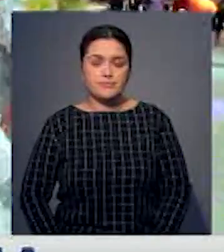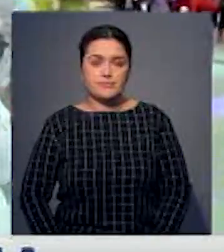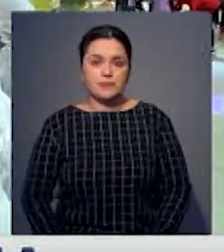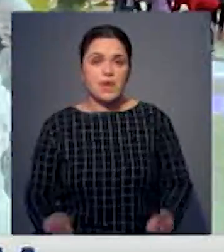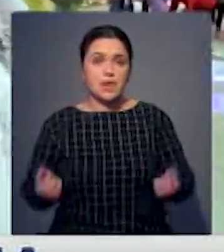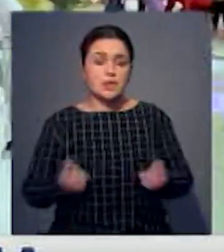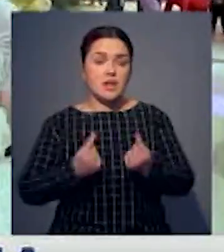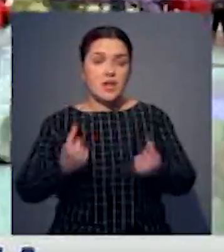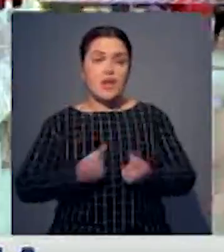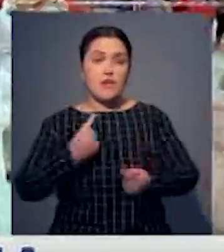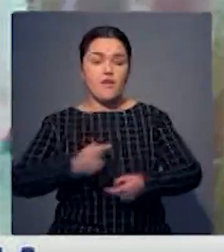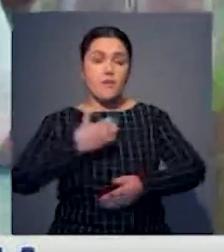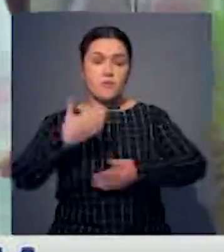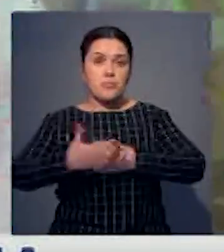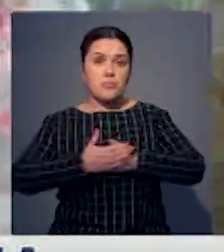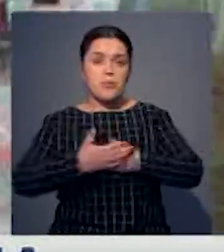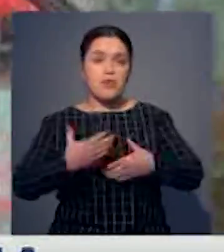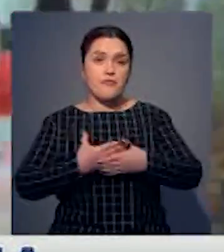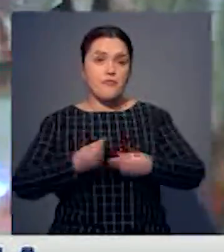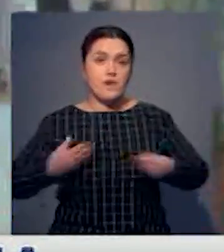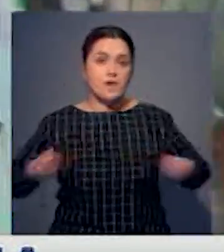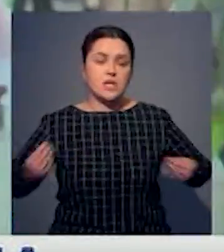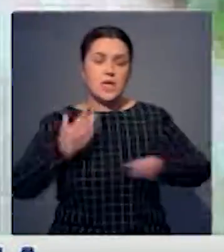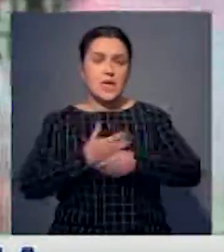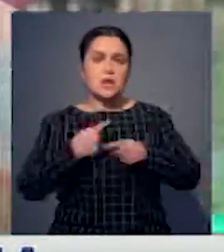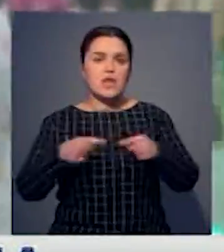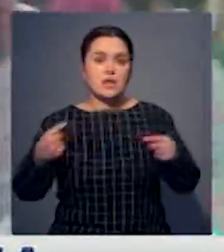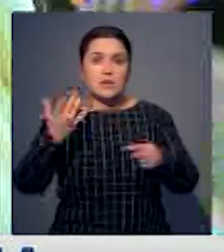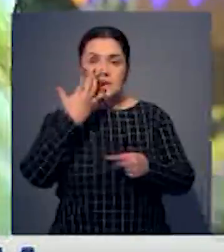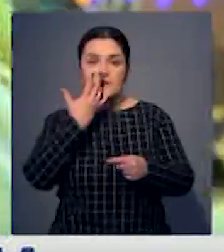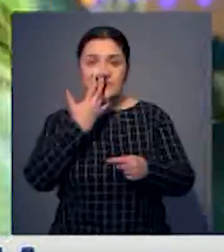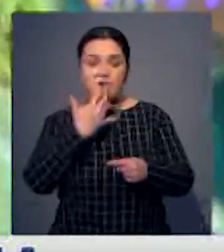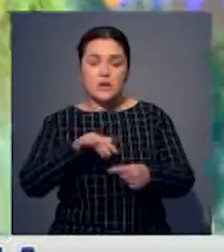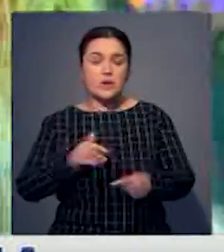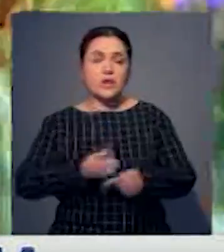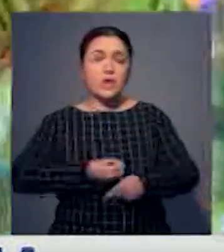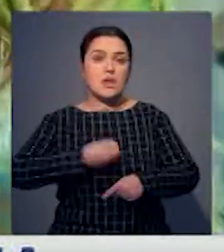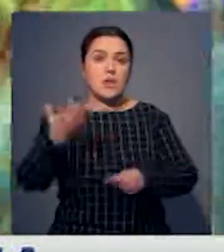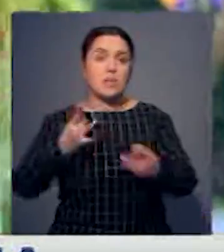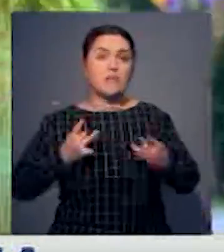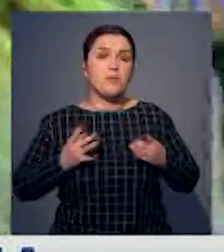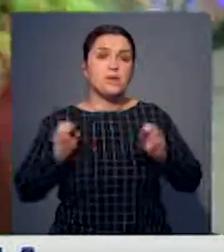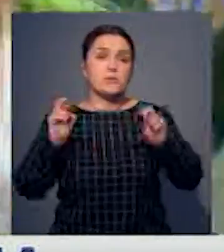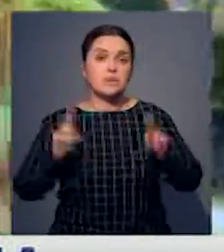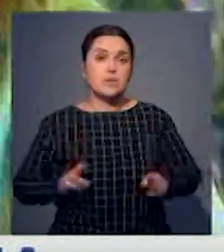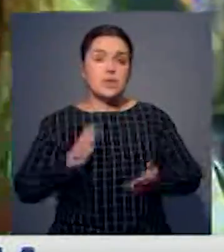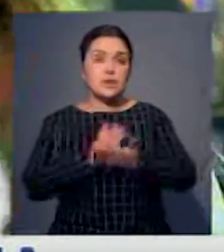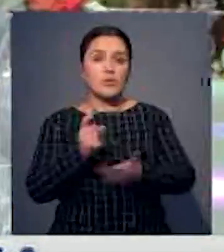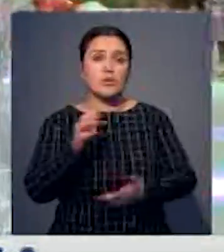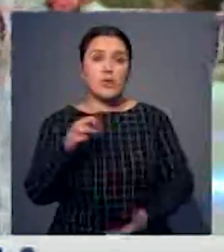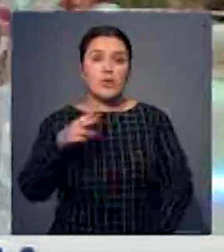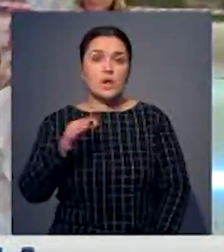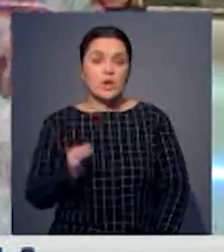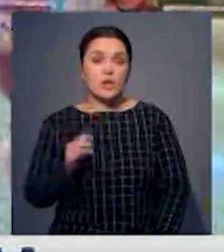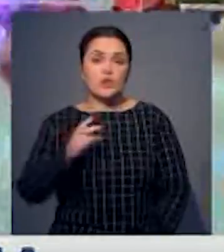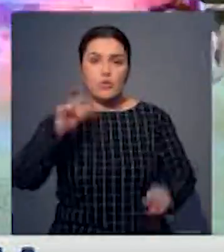Традиция встречать приближение весны, бросая в воздух разноцветную краску, присущая Индии. Там даже праздник специальный есть – Холи. Но никто точно